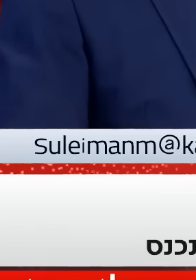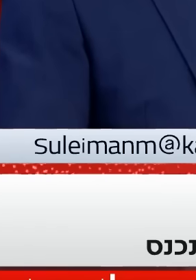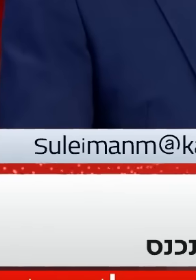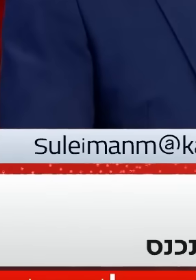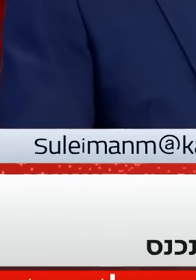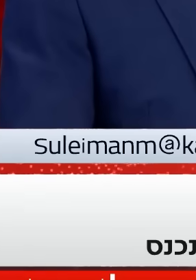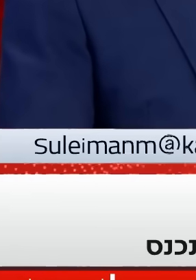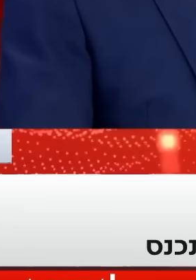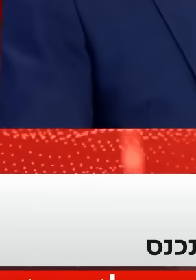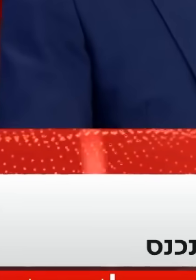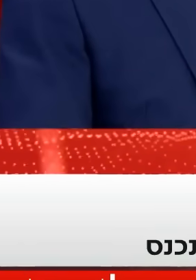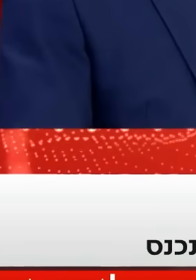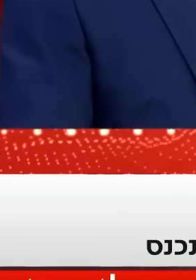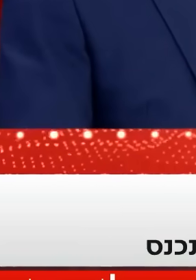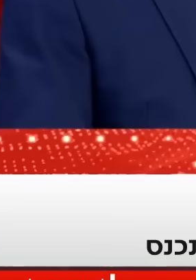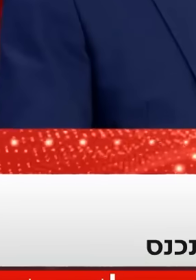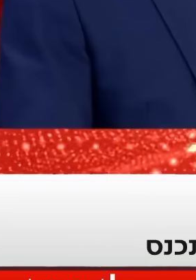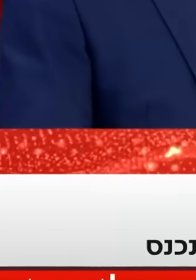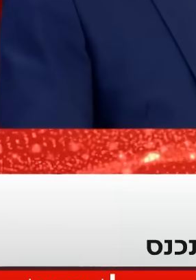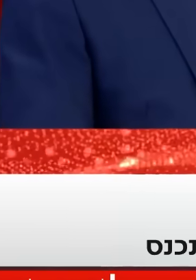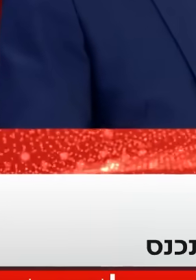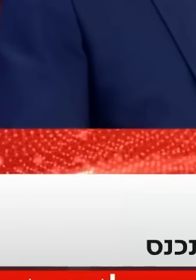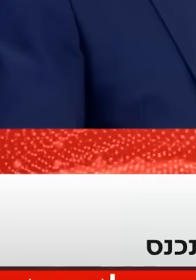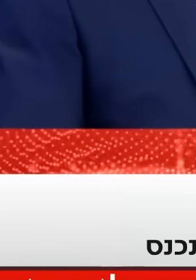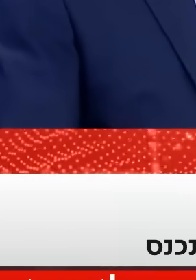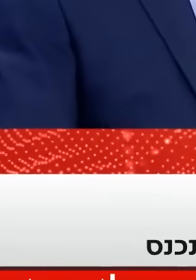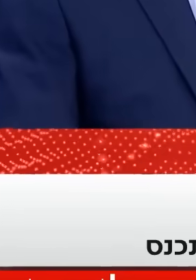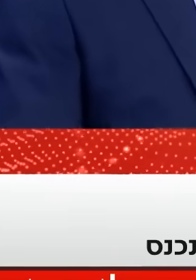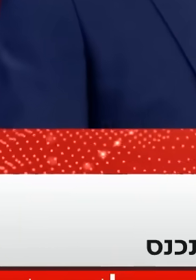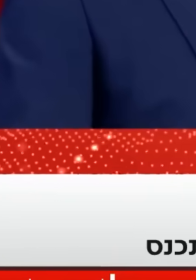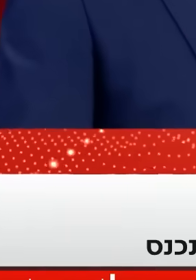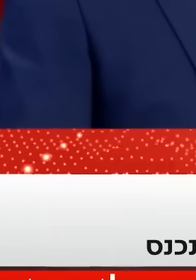המסך מה הוא אומר בהקשר של